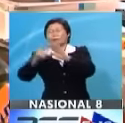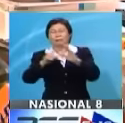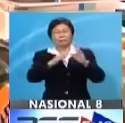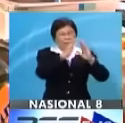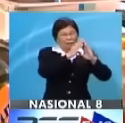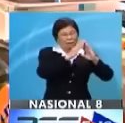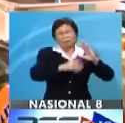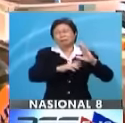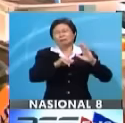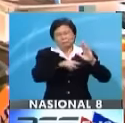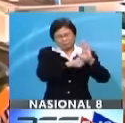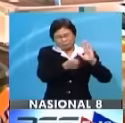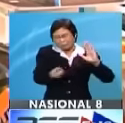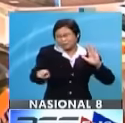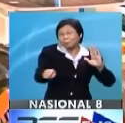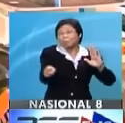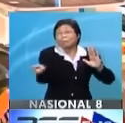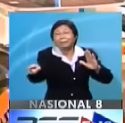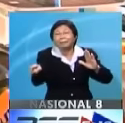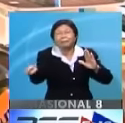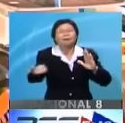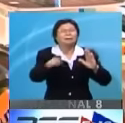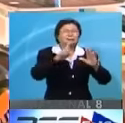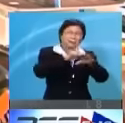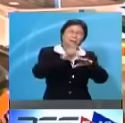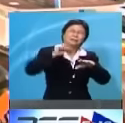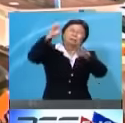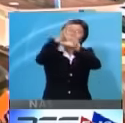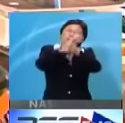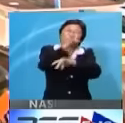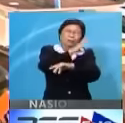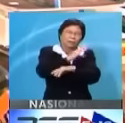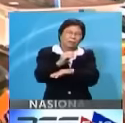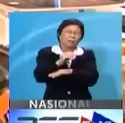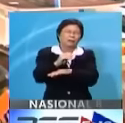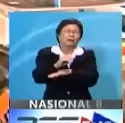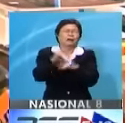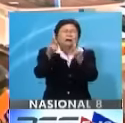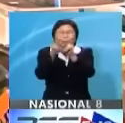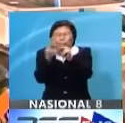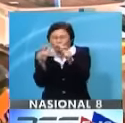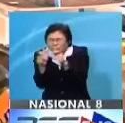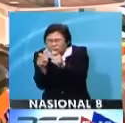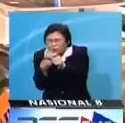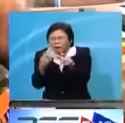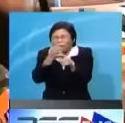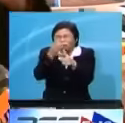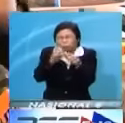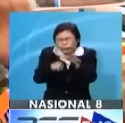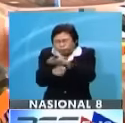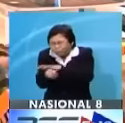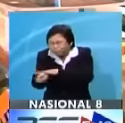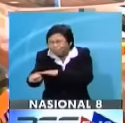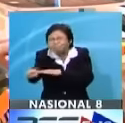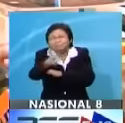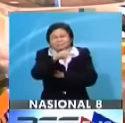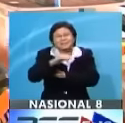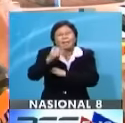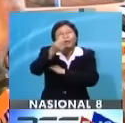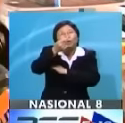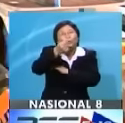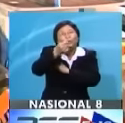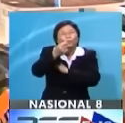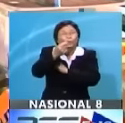sebenarnya bukan saja di Sabah, Sarawak dan di perkapalan kecil atau di pedalaman, tetapi kos itu kerajaan